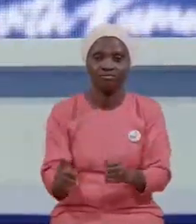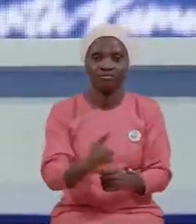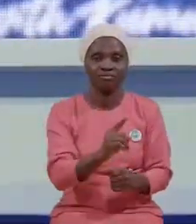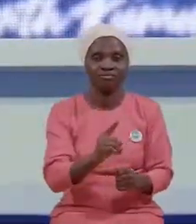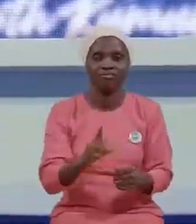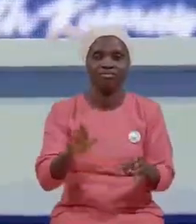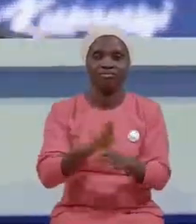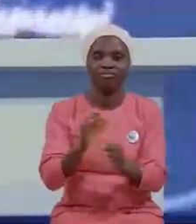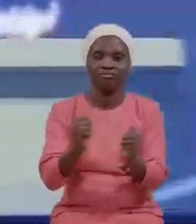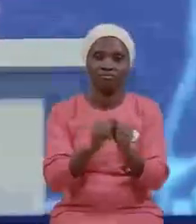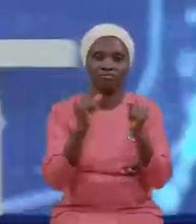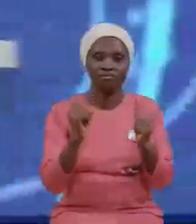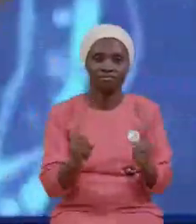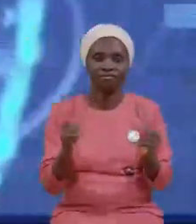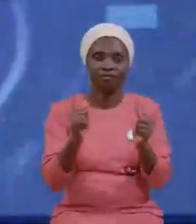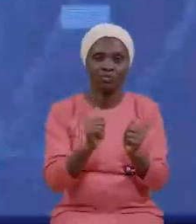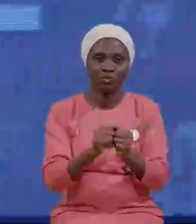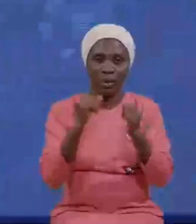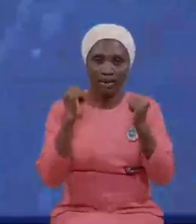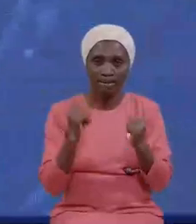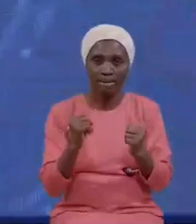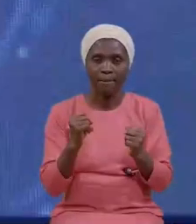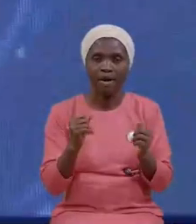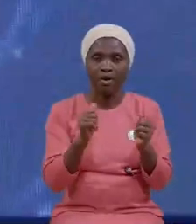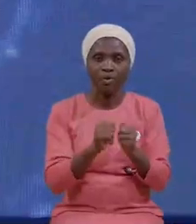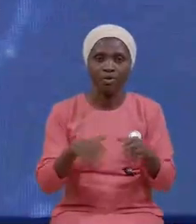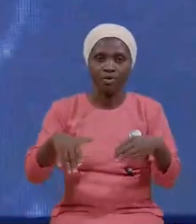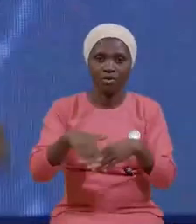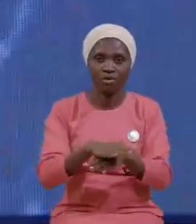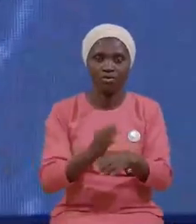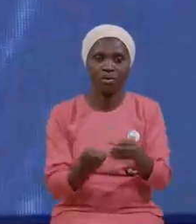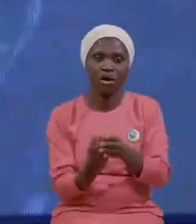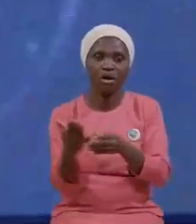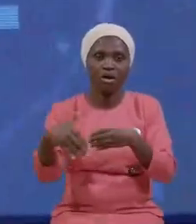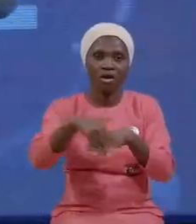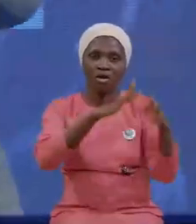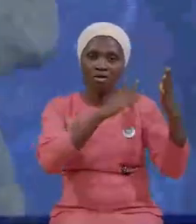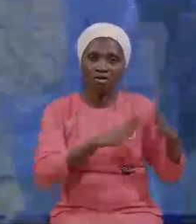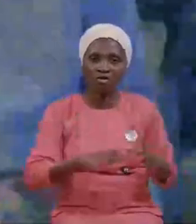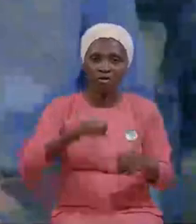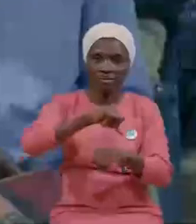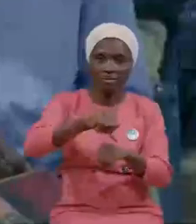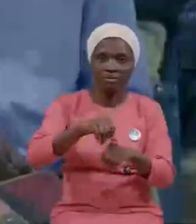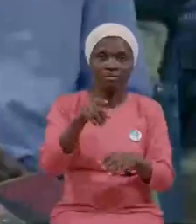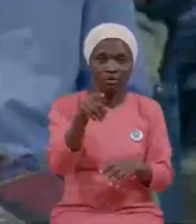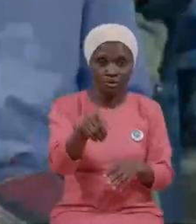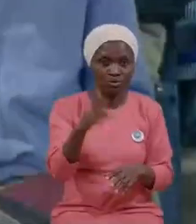l'onction. Avec une onction débordante. Tu ne rateras pas ton miracle.